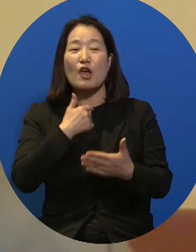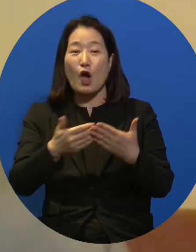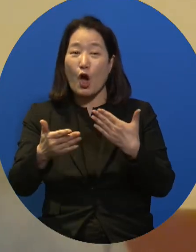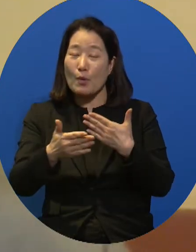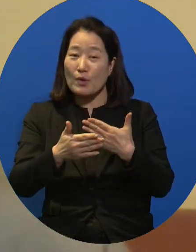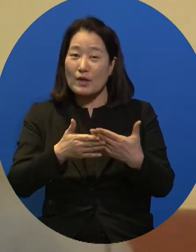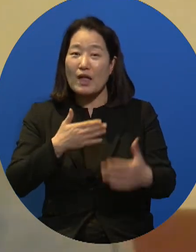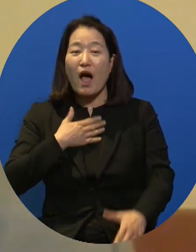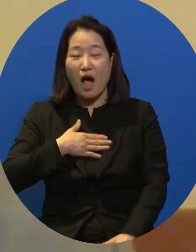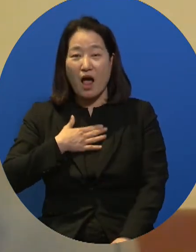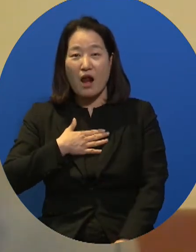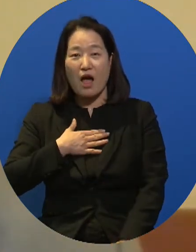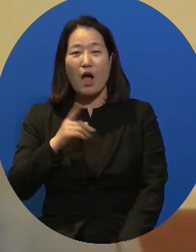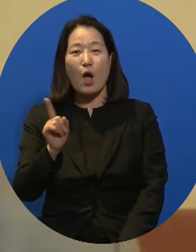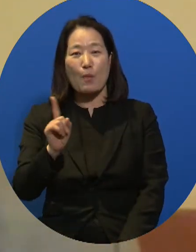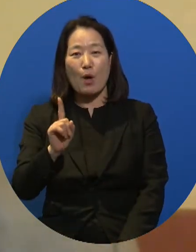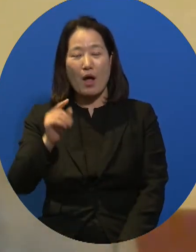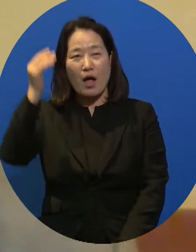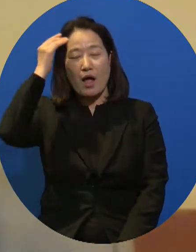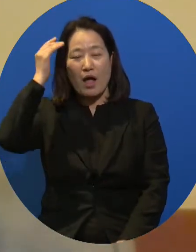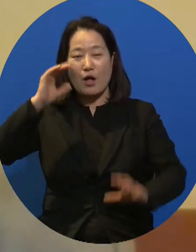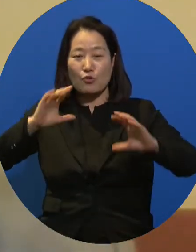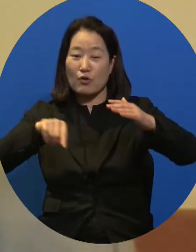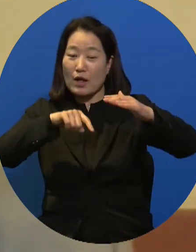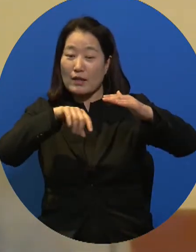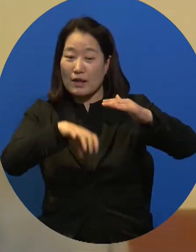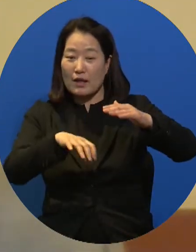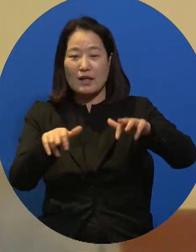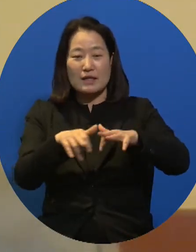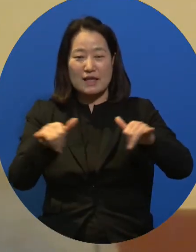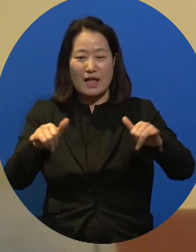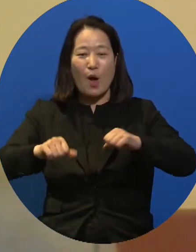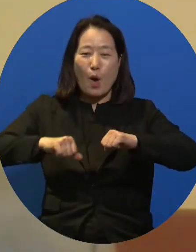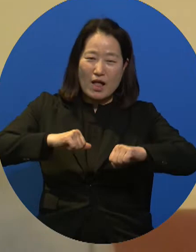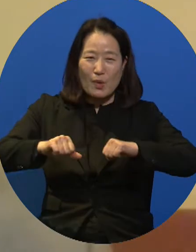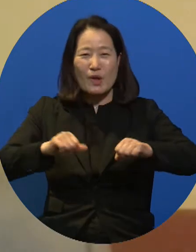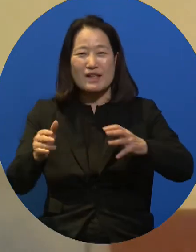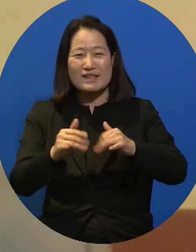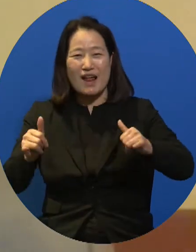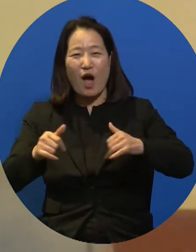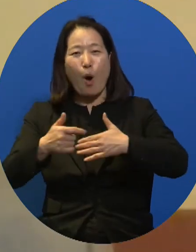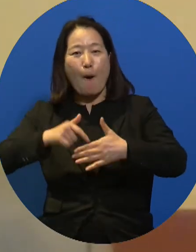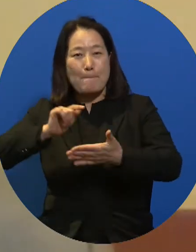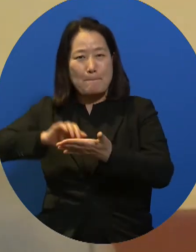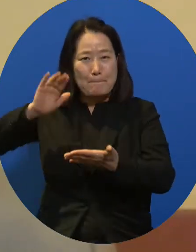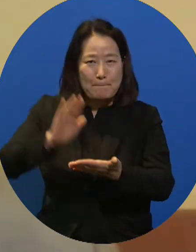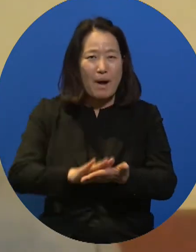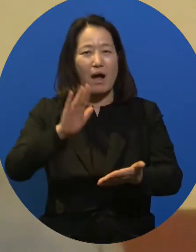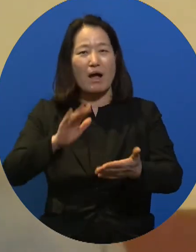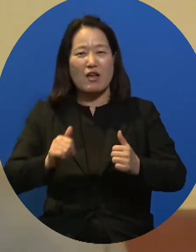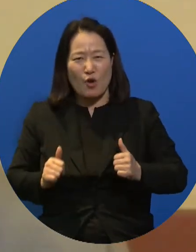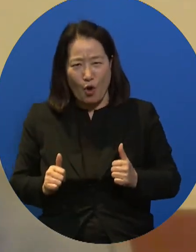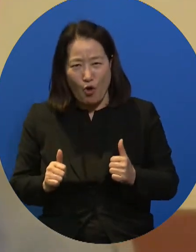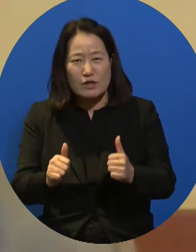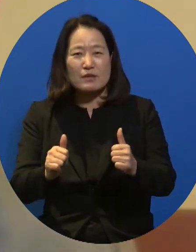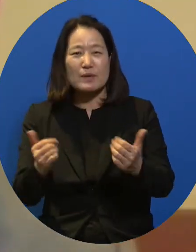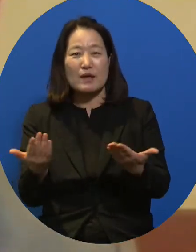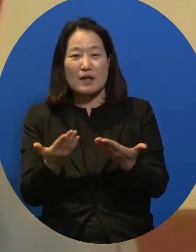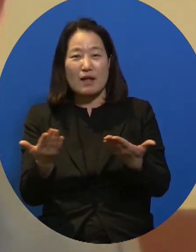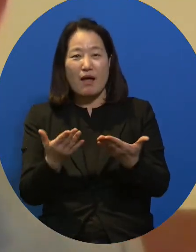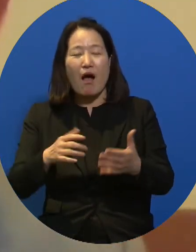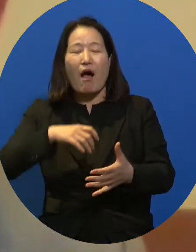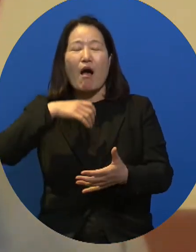것은 한국에서 장애인 운동 또 활동을 하시는 분들이 얼마나 열정적이고 열심히 하시는지에 대해서 큰